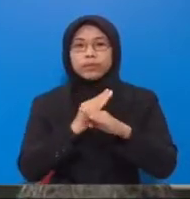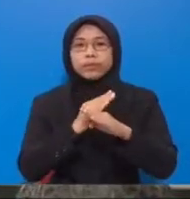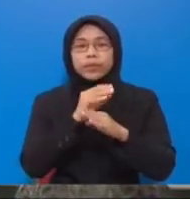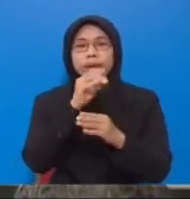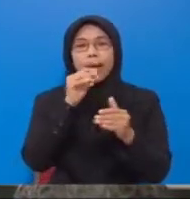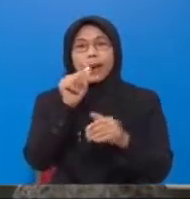masih